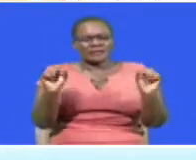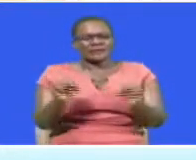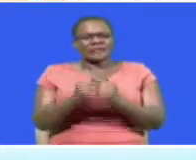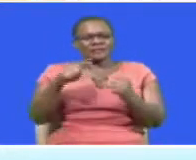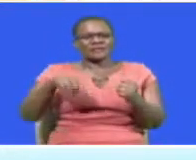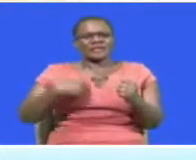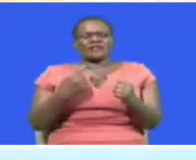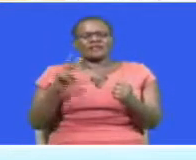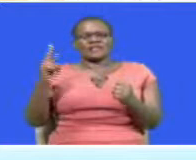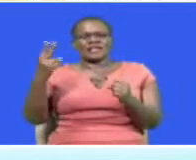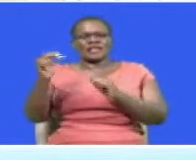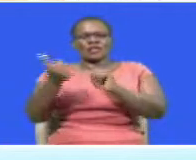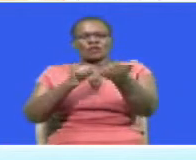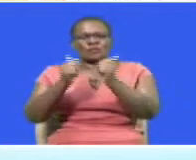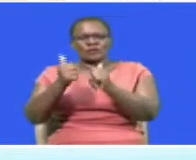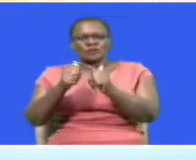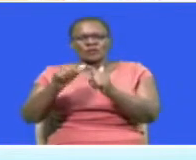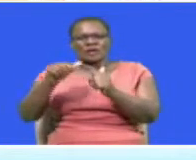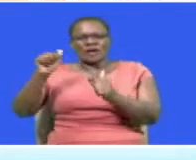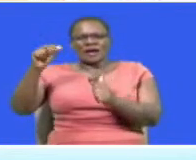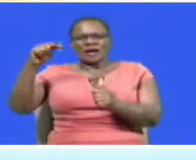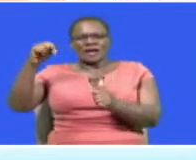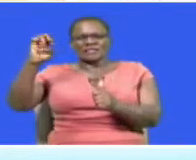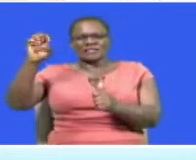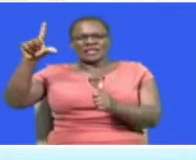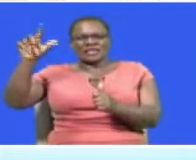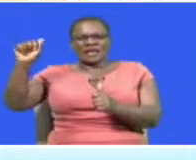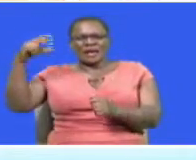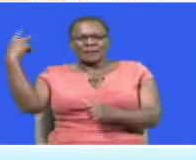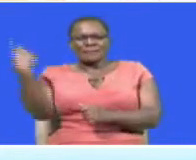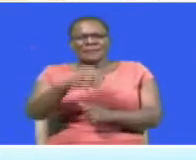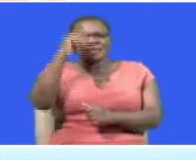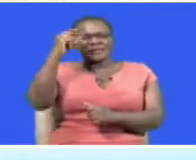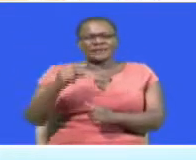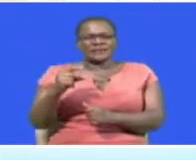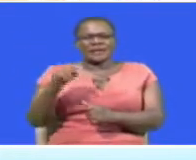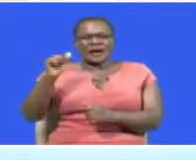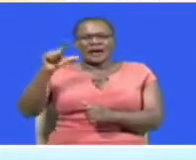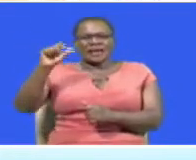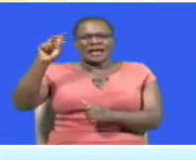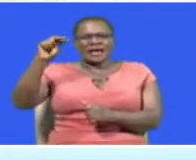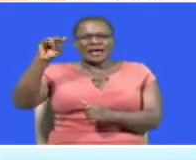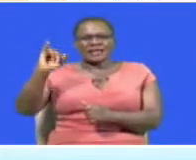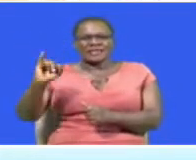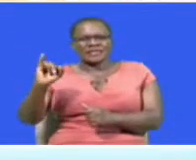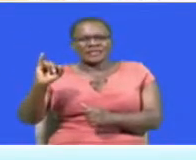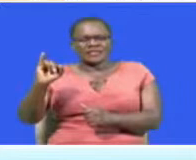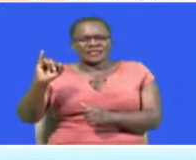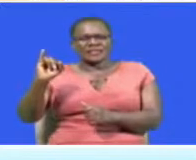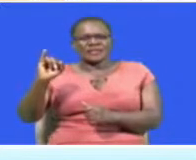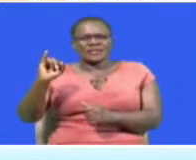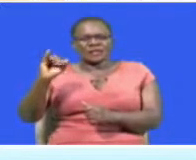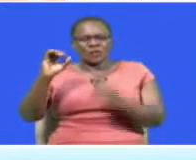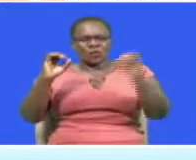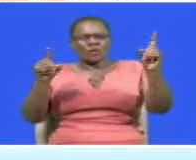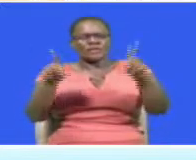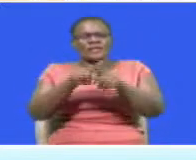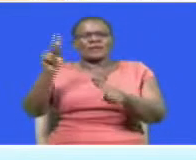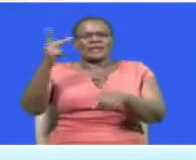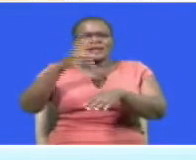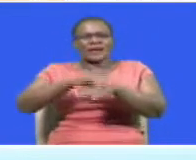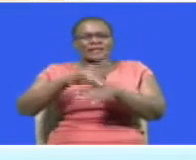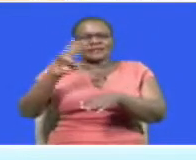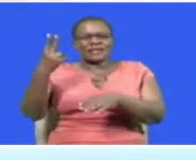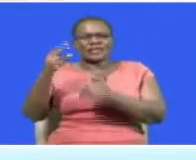ikajikomboa kwenye mechi ya pili ambapo mchezaji Angela Okutoi alimshinda Alami Malak seti mbili bila jibu. Baadaye Kenya imeshinda